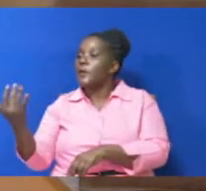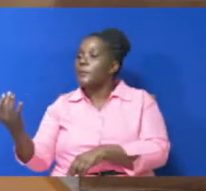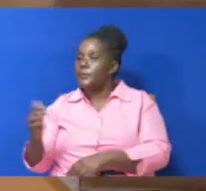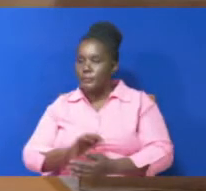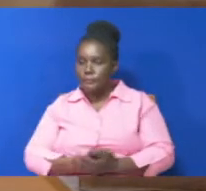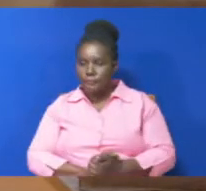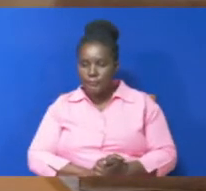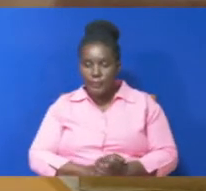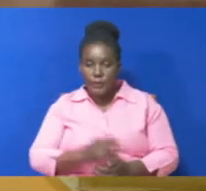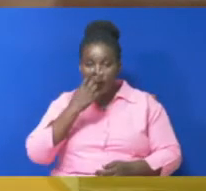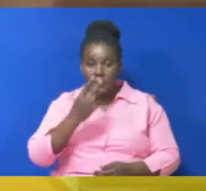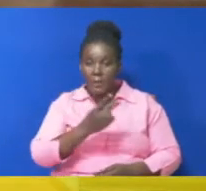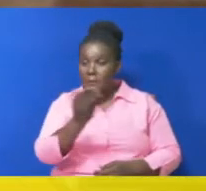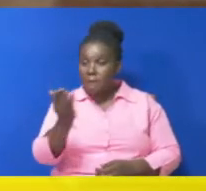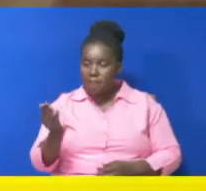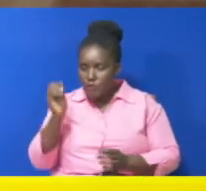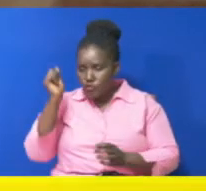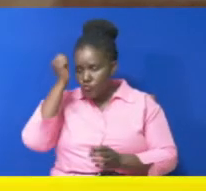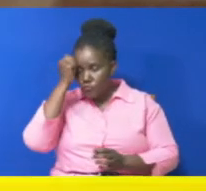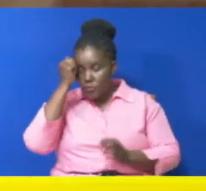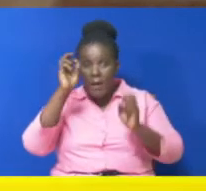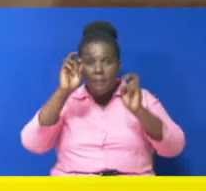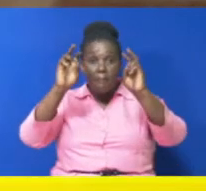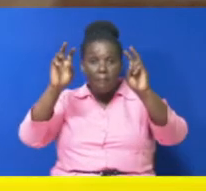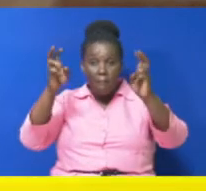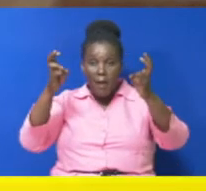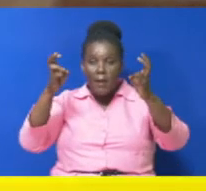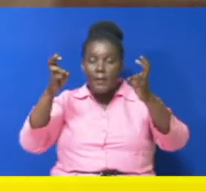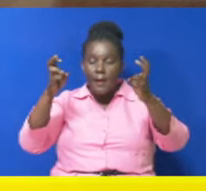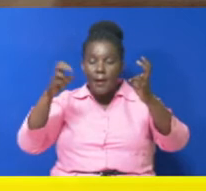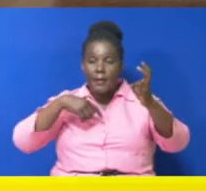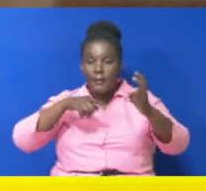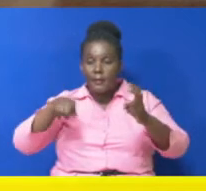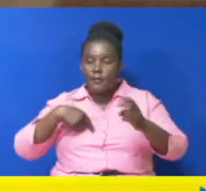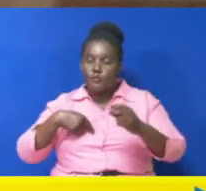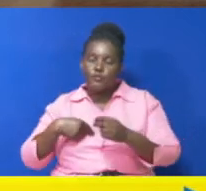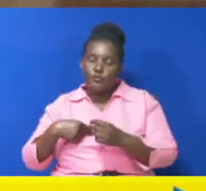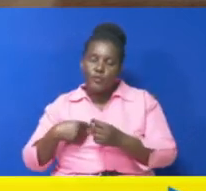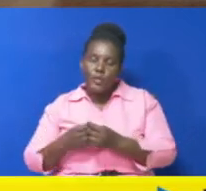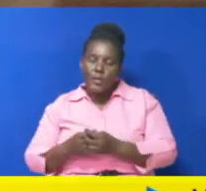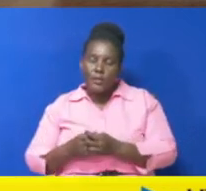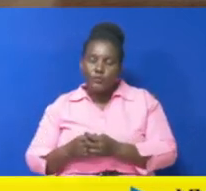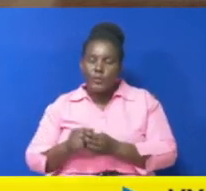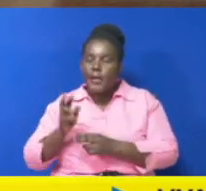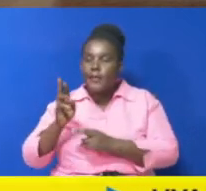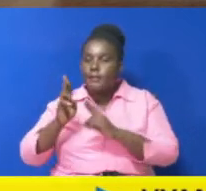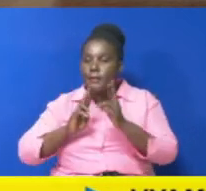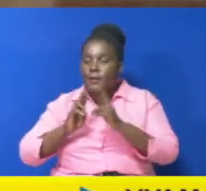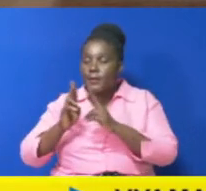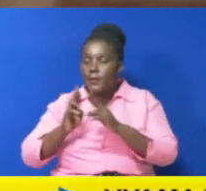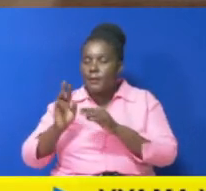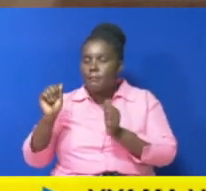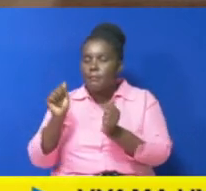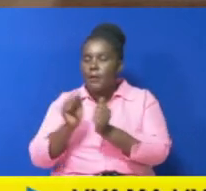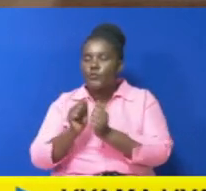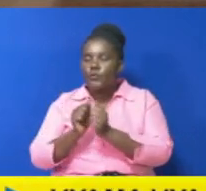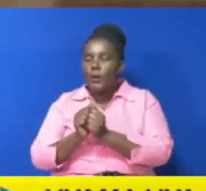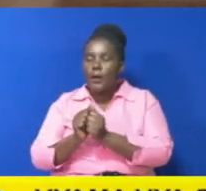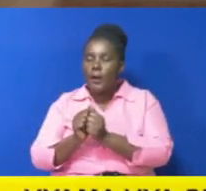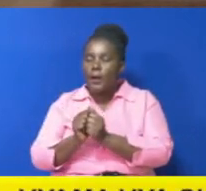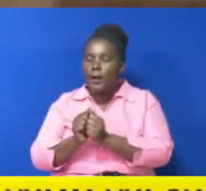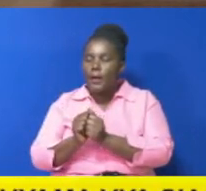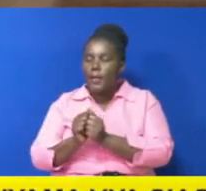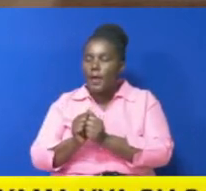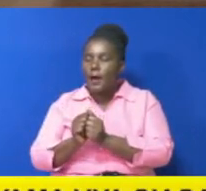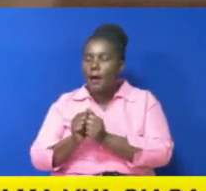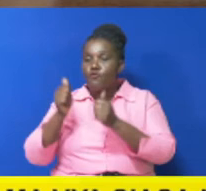Na mtazamaji tu, kumbuka kwamba mada yetu leo katika Kioo tunaangazia hofu ya kudai talaka inavyo,